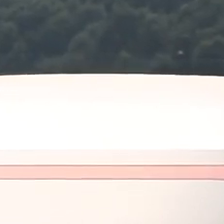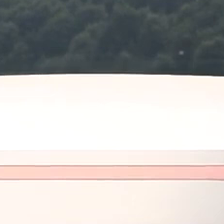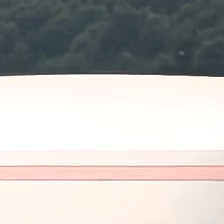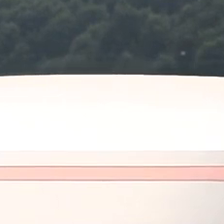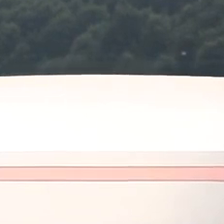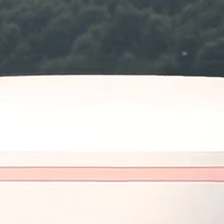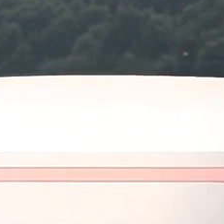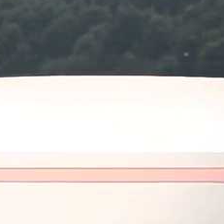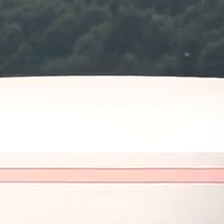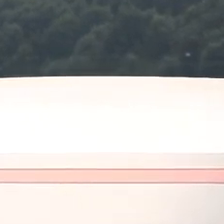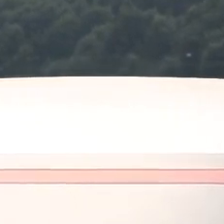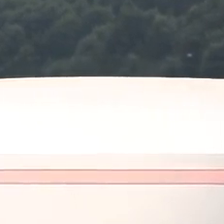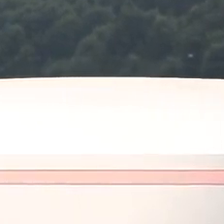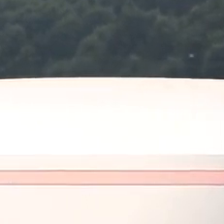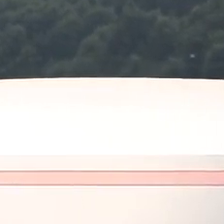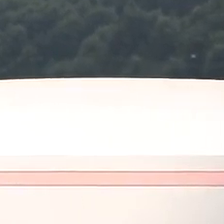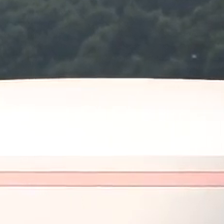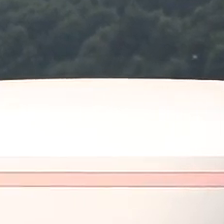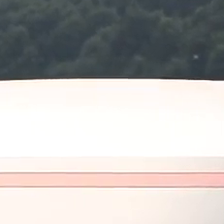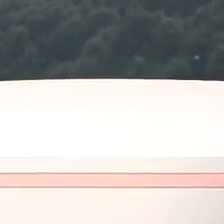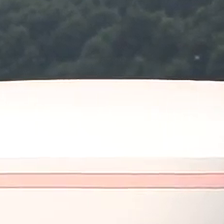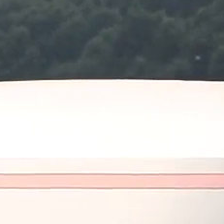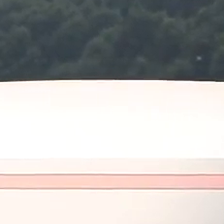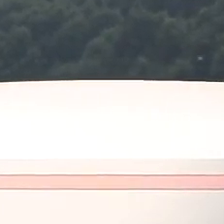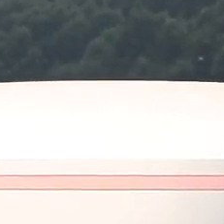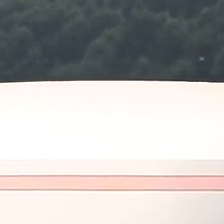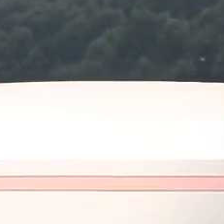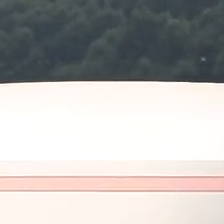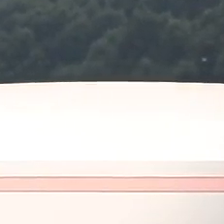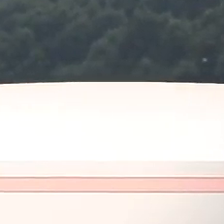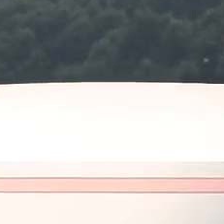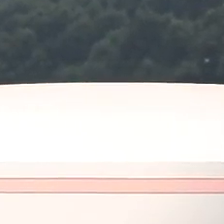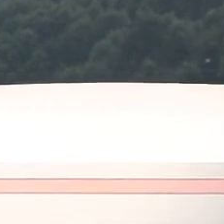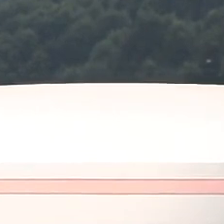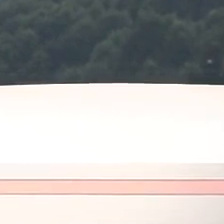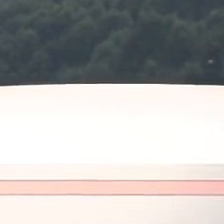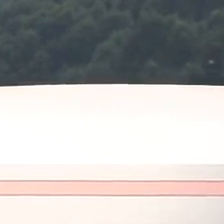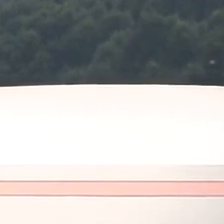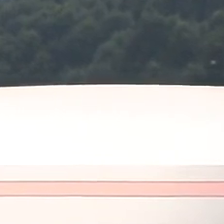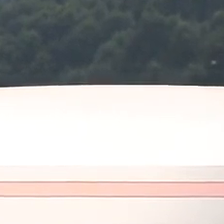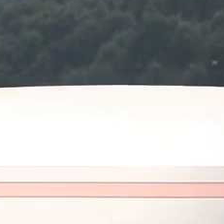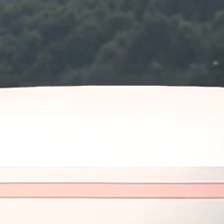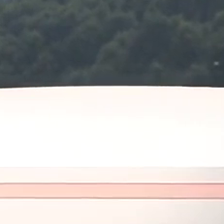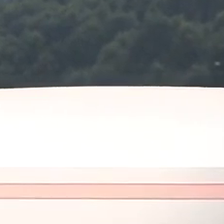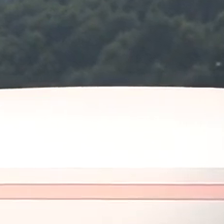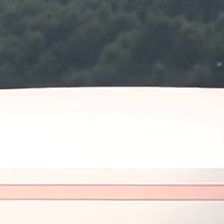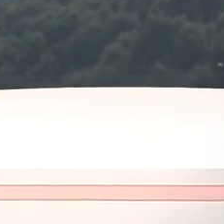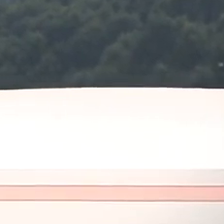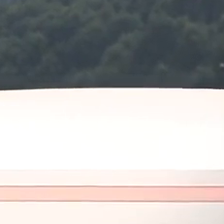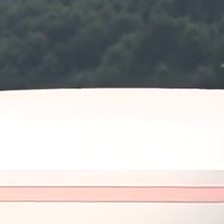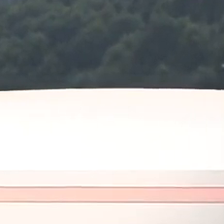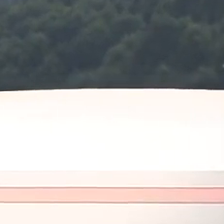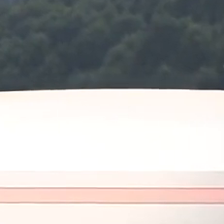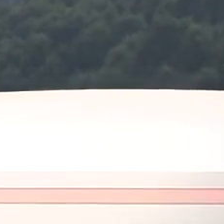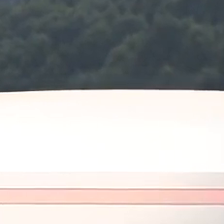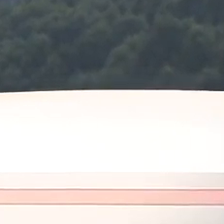timpurile, timișoreanul Horea Colibășanu, se pregătește să cucerească cel de-al 10-lea vârf de peste 8.000 de metri. Road Peak, ca de fiecare dată,